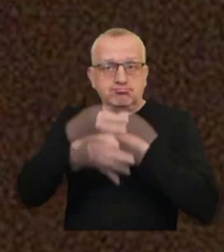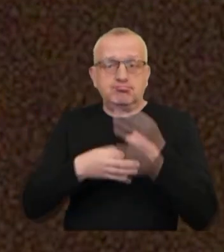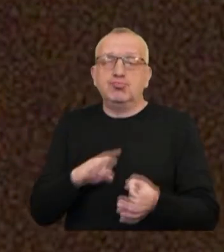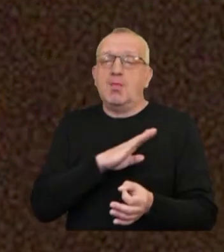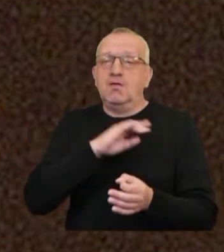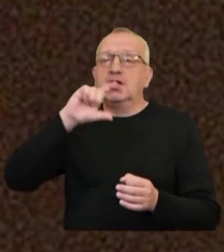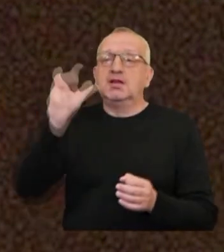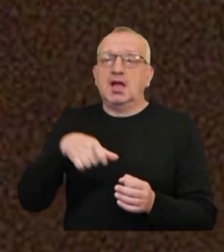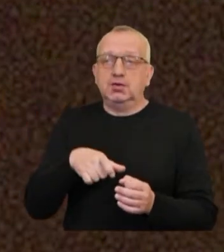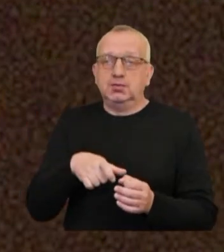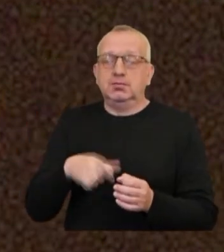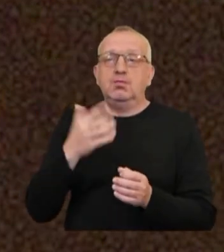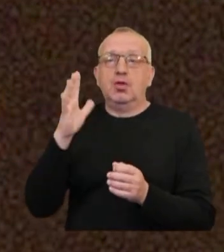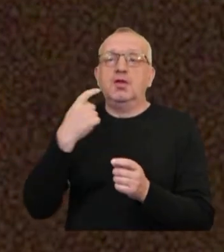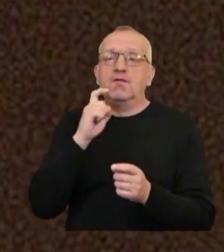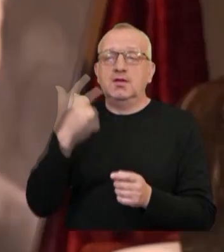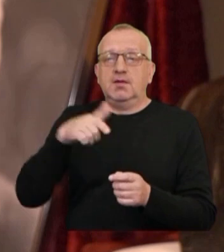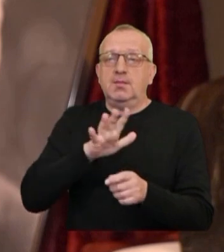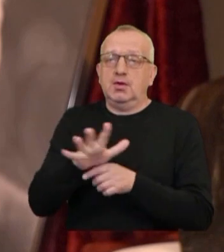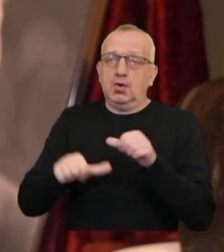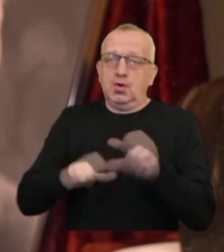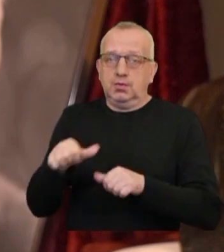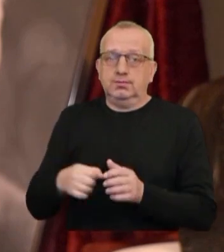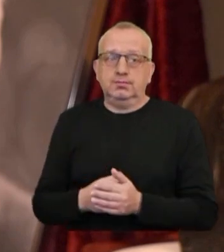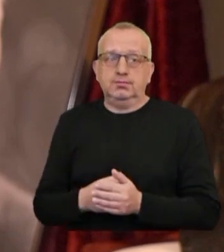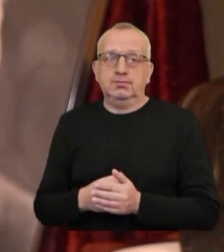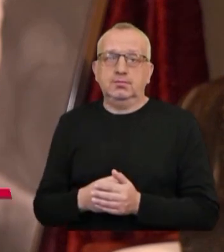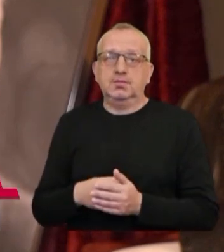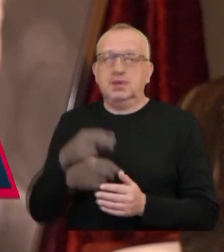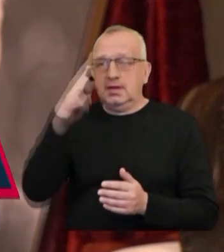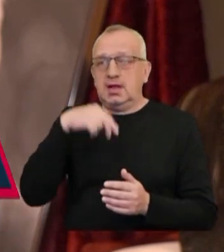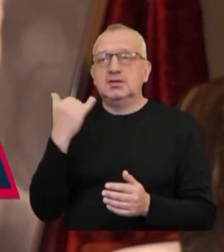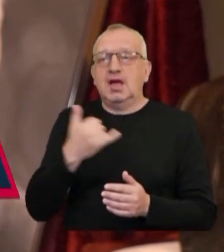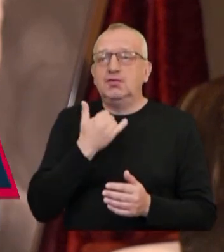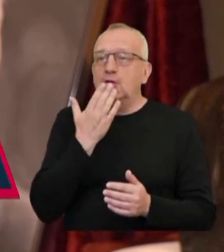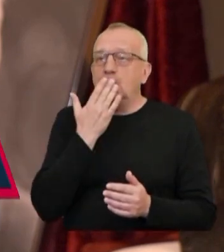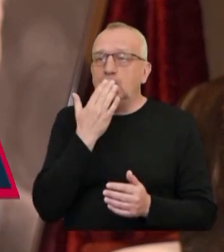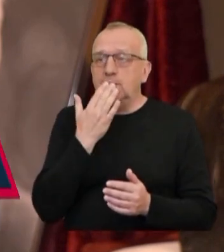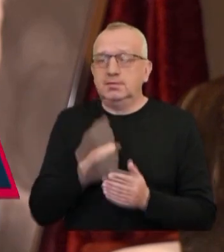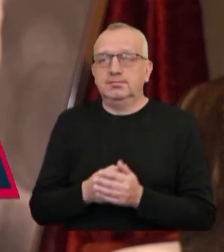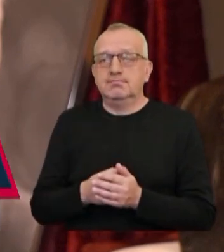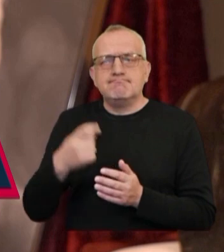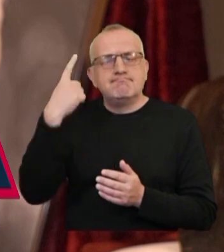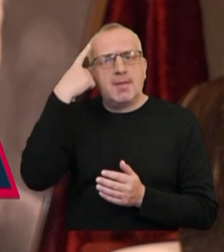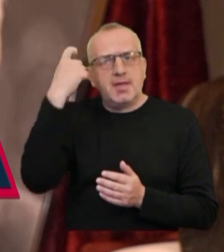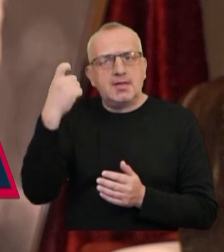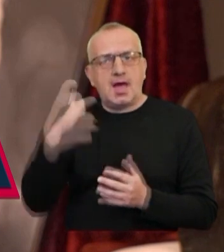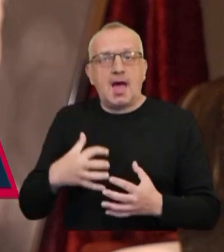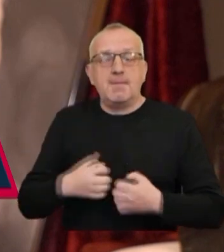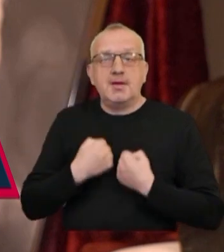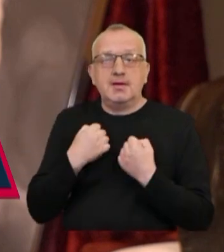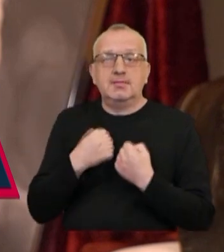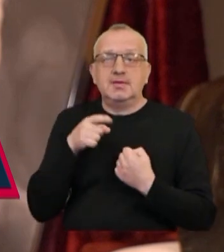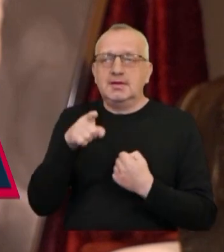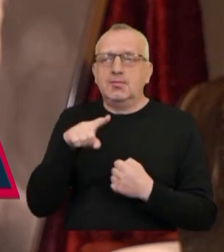Gdańsku 5 kwietnia 2015 roku. Tato zawsze mi mówił, pamiętaj, ażebyś był